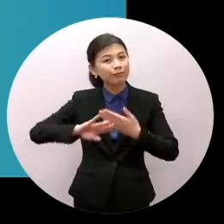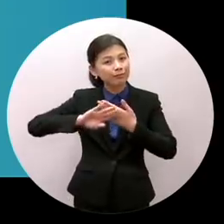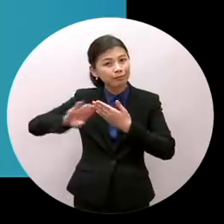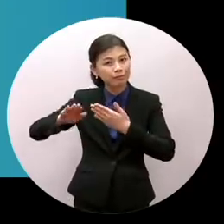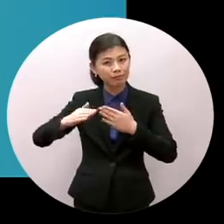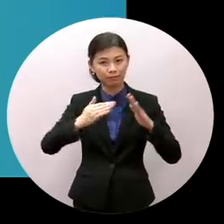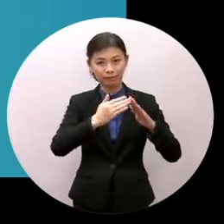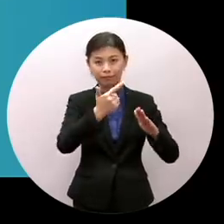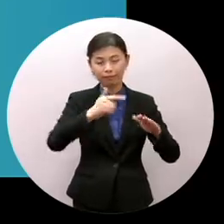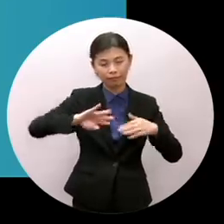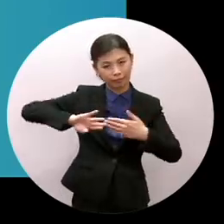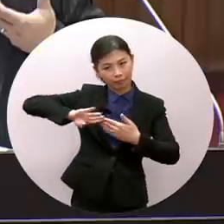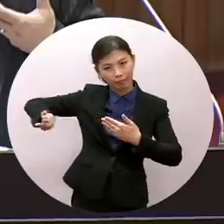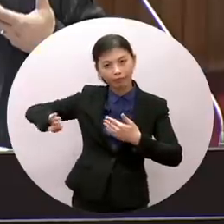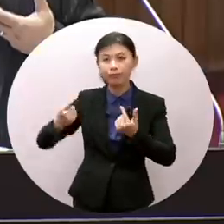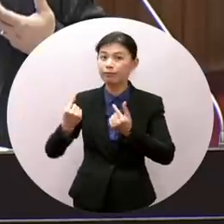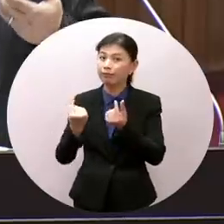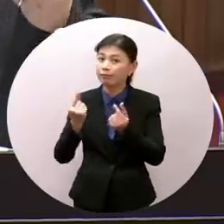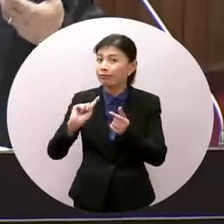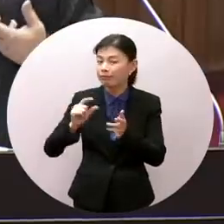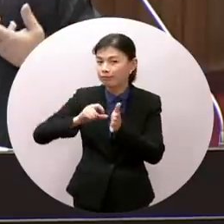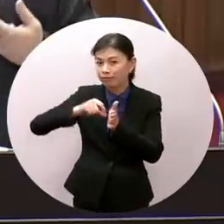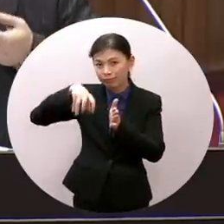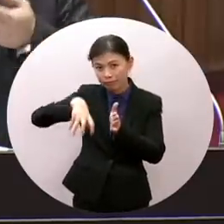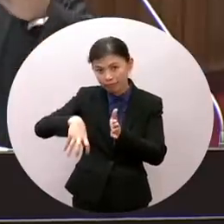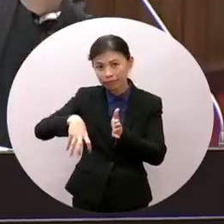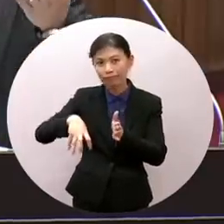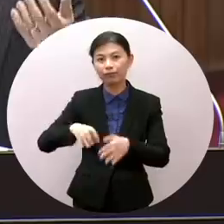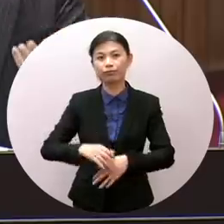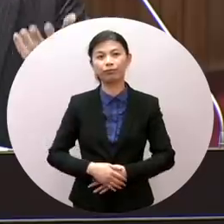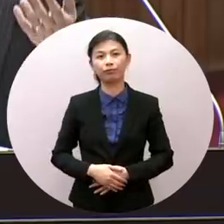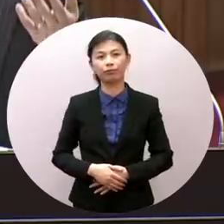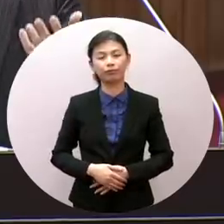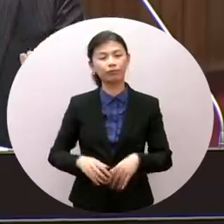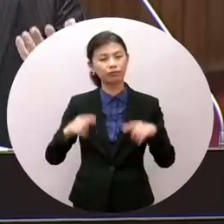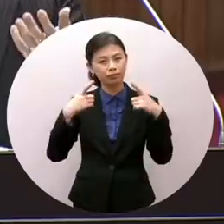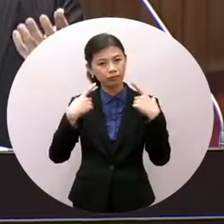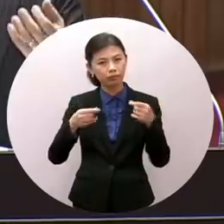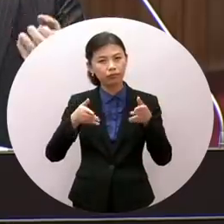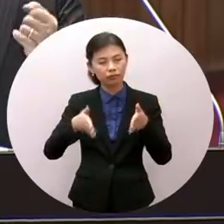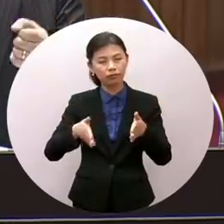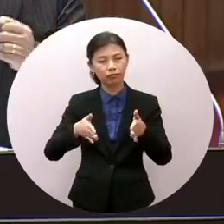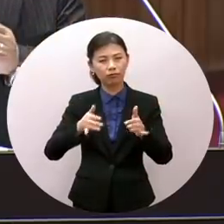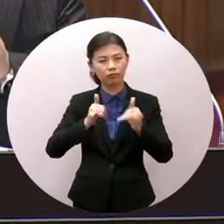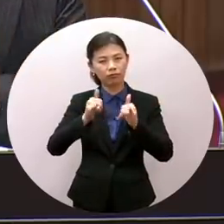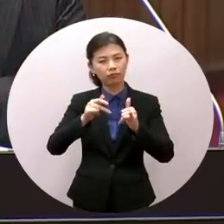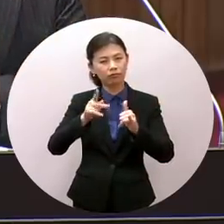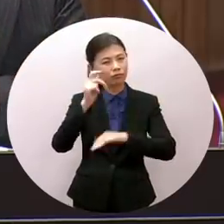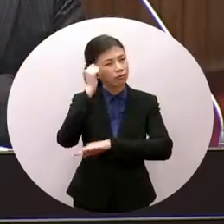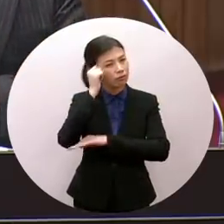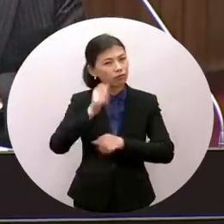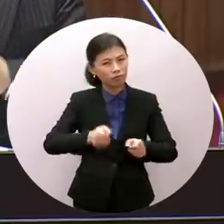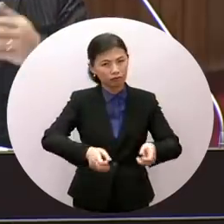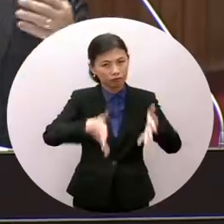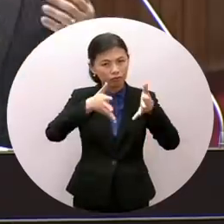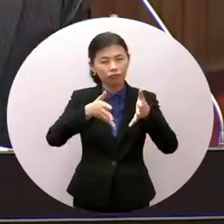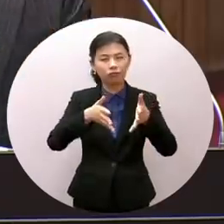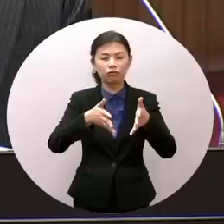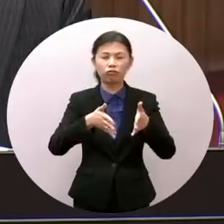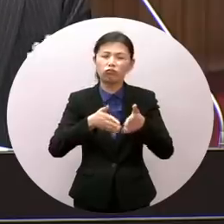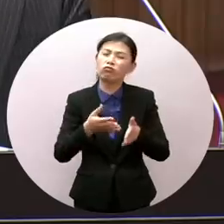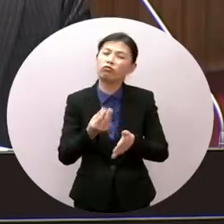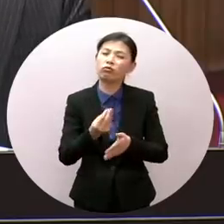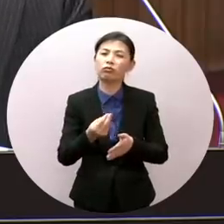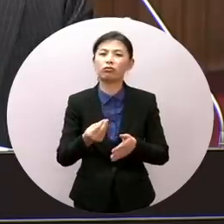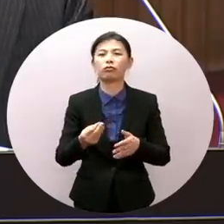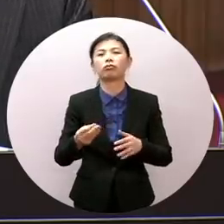个非6都的县市，比如说我嘉义市来讲，我们本来对社会住宅需求就比较低，为什么？因为我们嘉